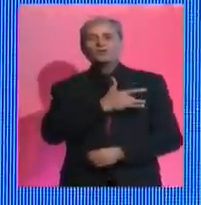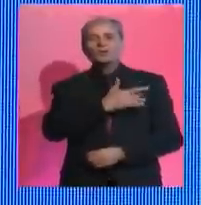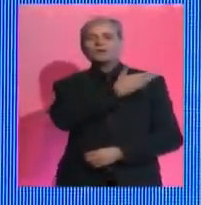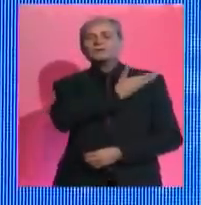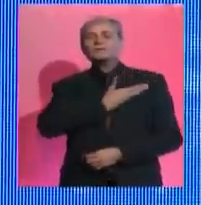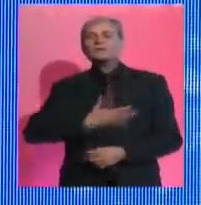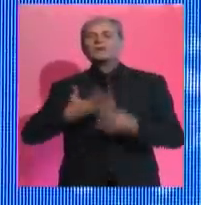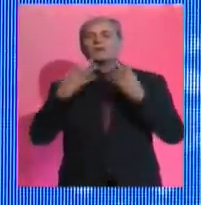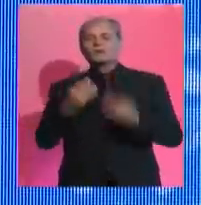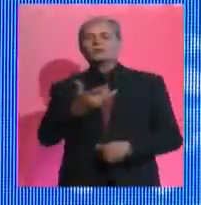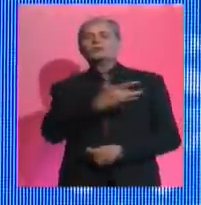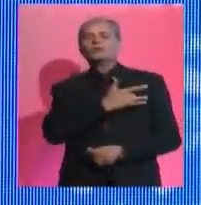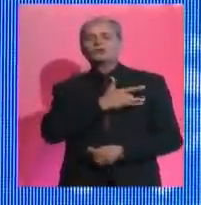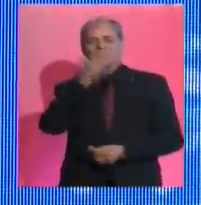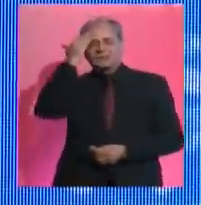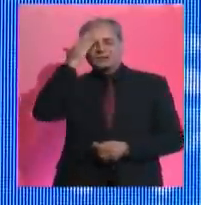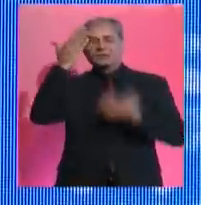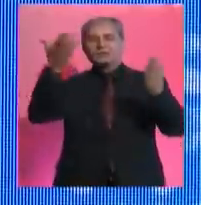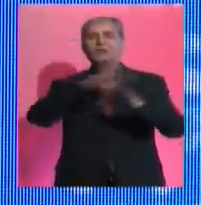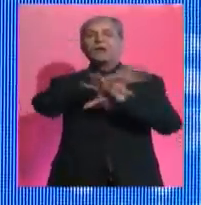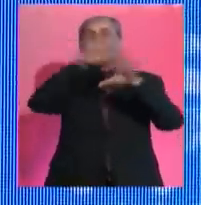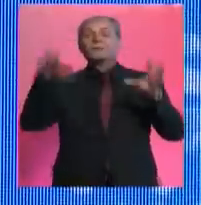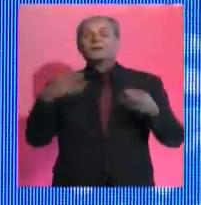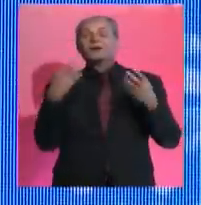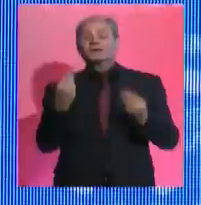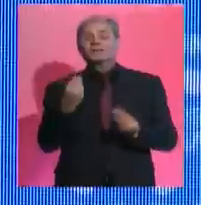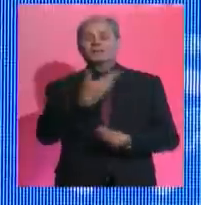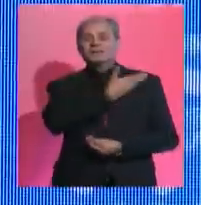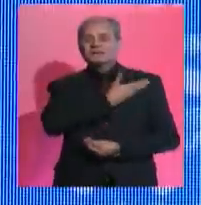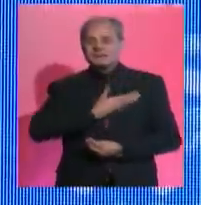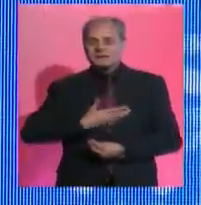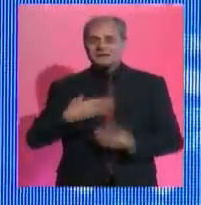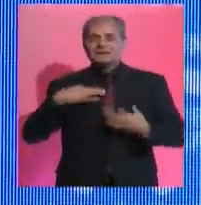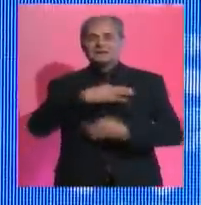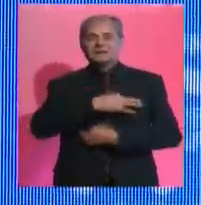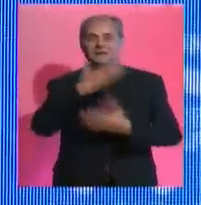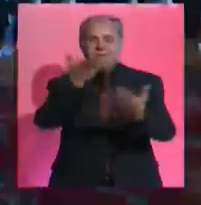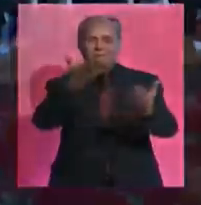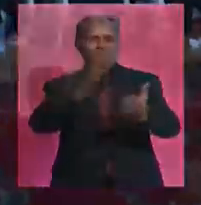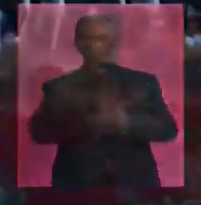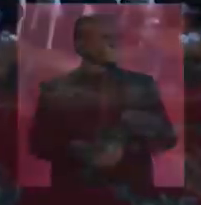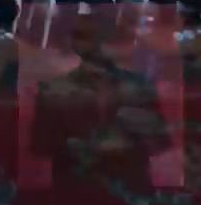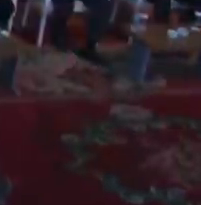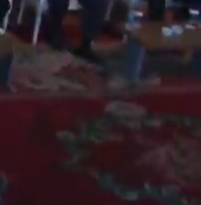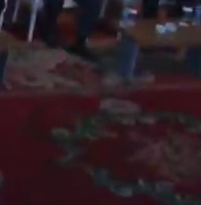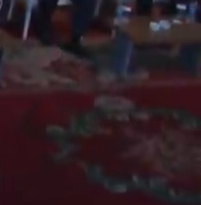olanlara yürekten teşekkür ediyorum hepinize Enişten Selamlar saygılar sunuyorum